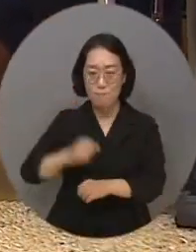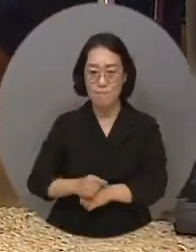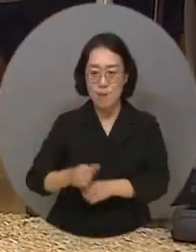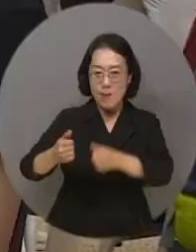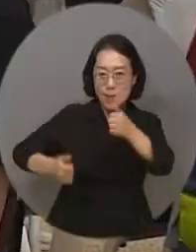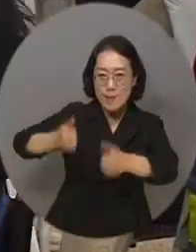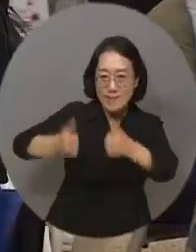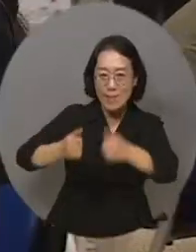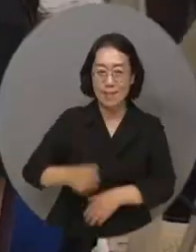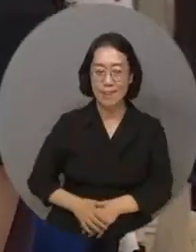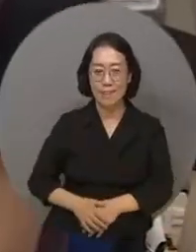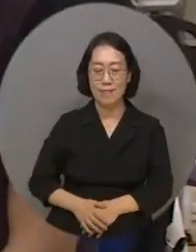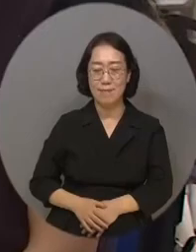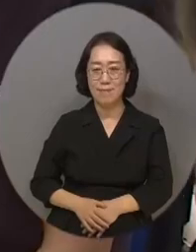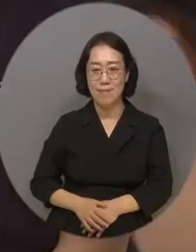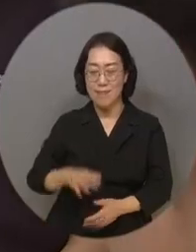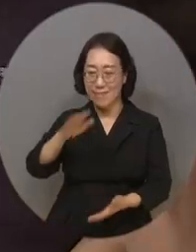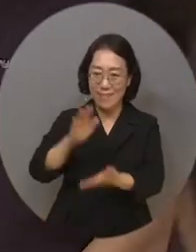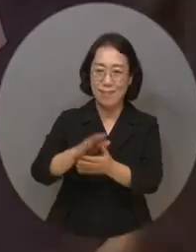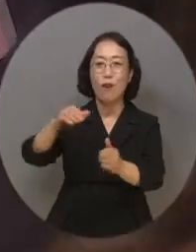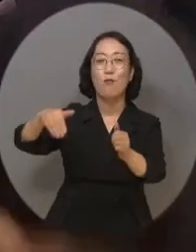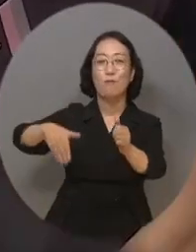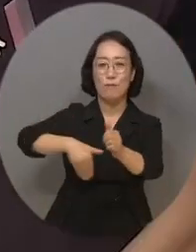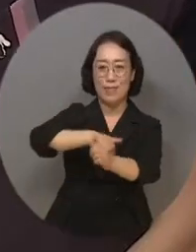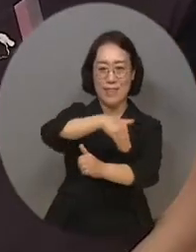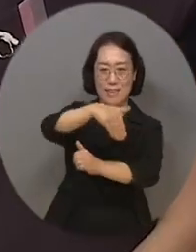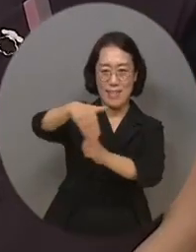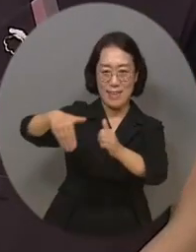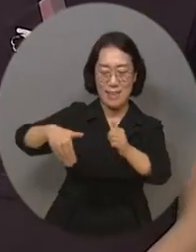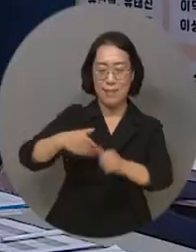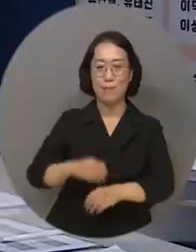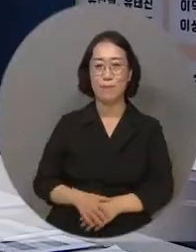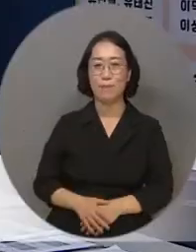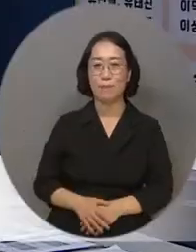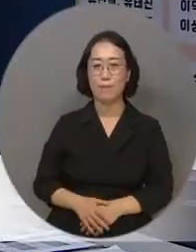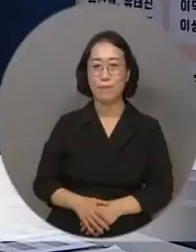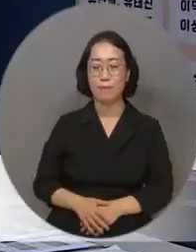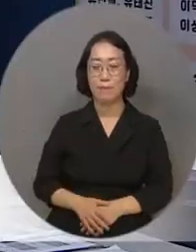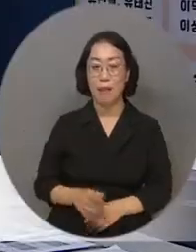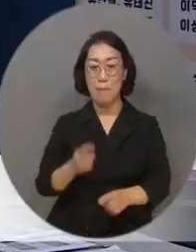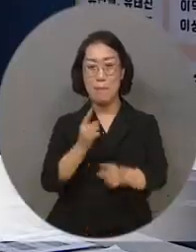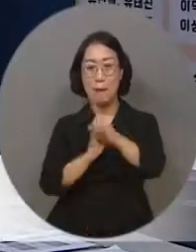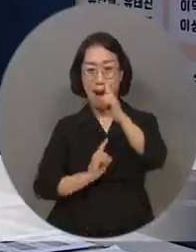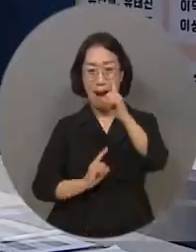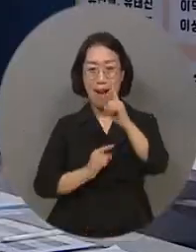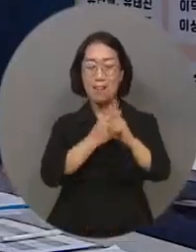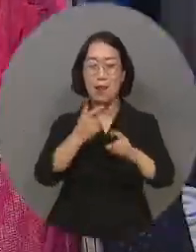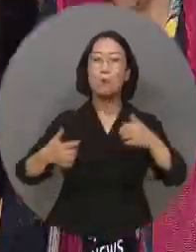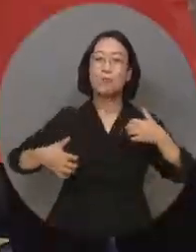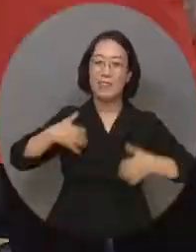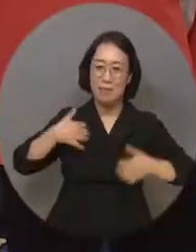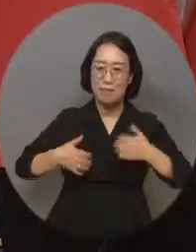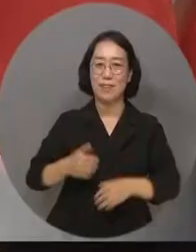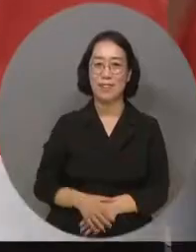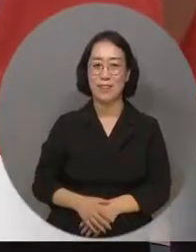치열한 승부에 대회의 열기는 점점 뜨거워집니다 젖소도 너무 좋았어요